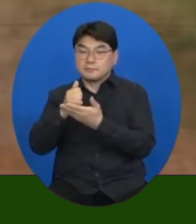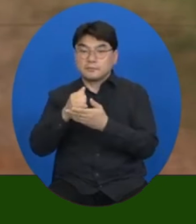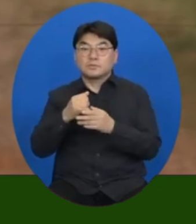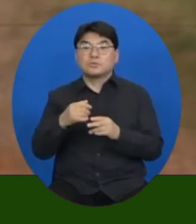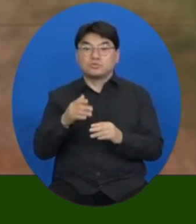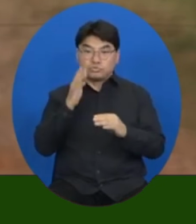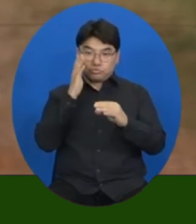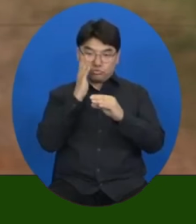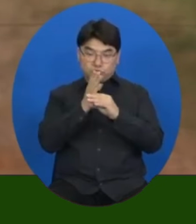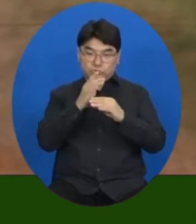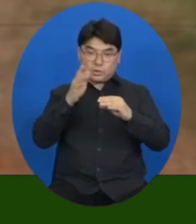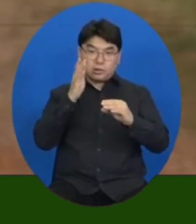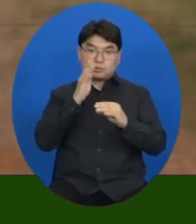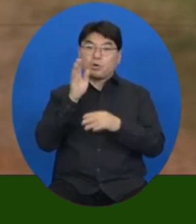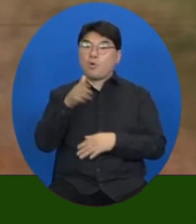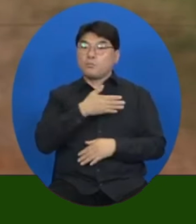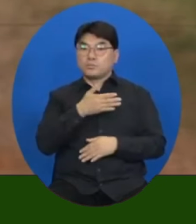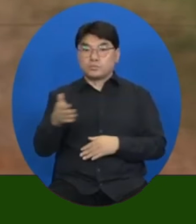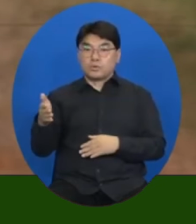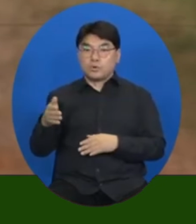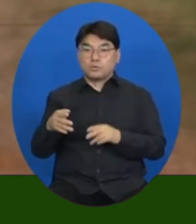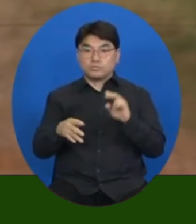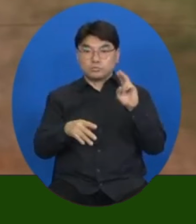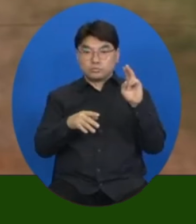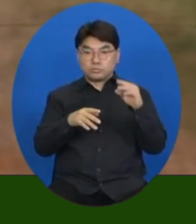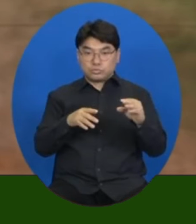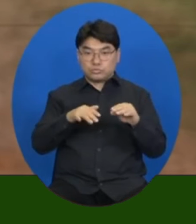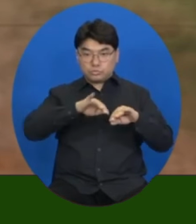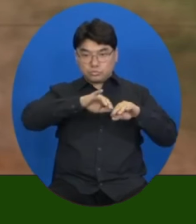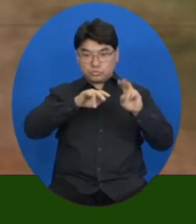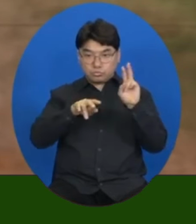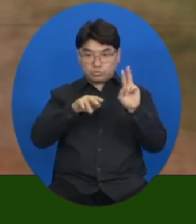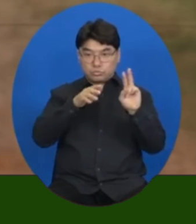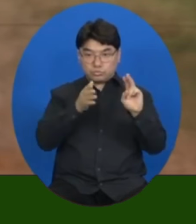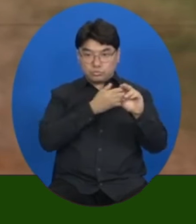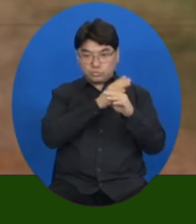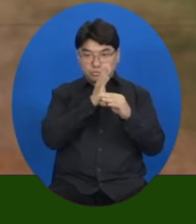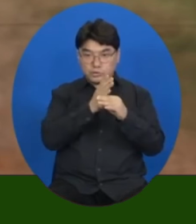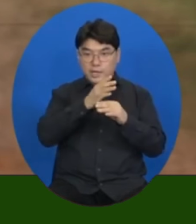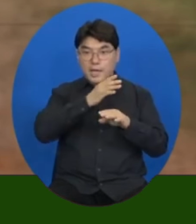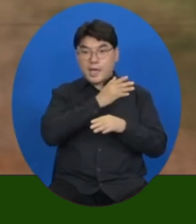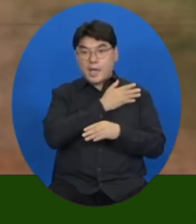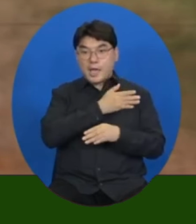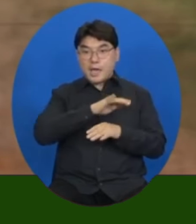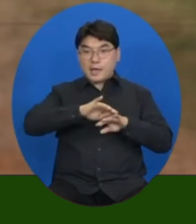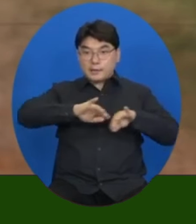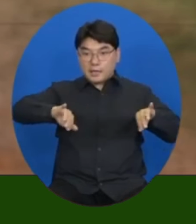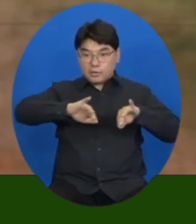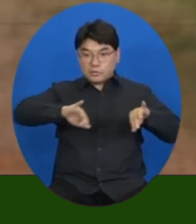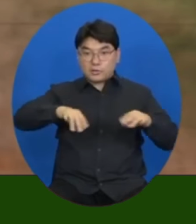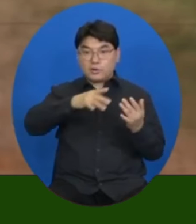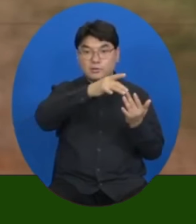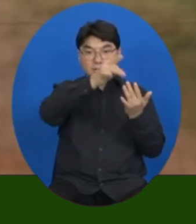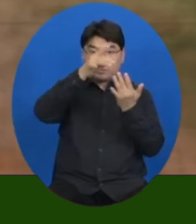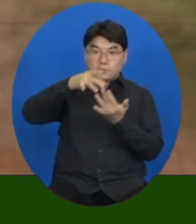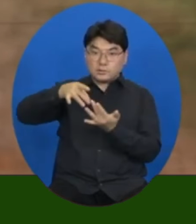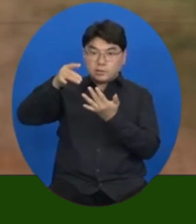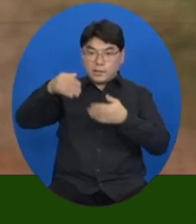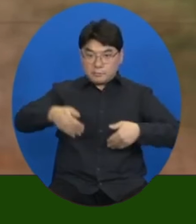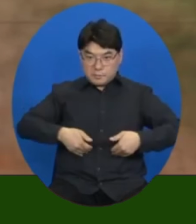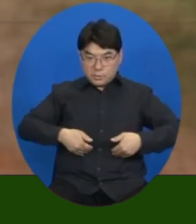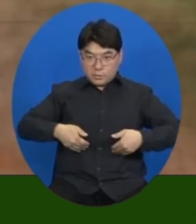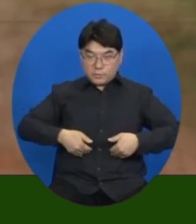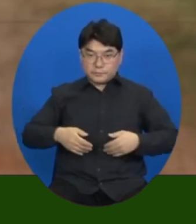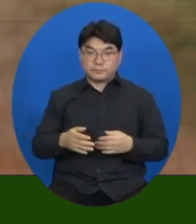거예요 그래서 당신은 선택을 해야 합니다 그를 미치광이로 그보다